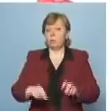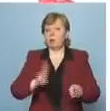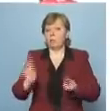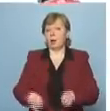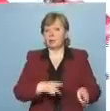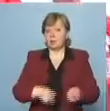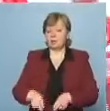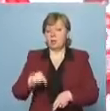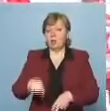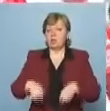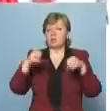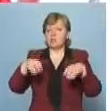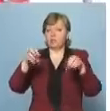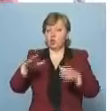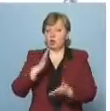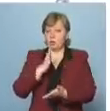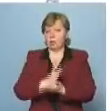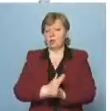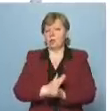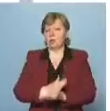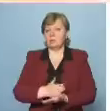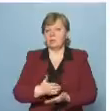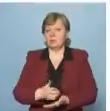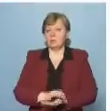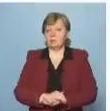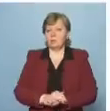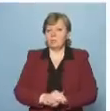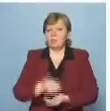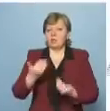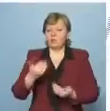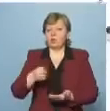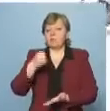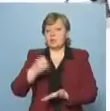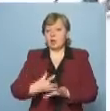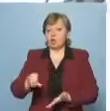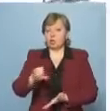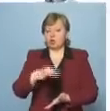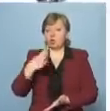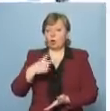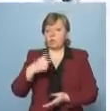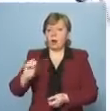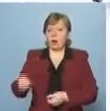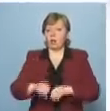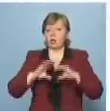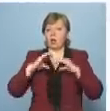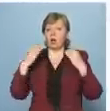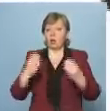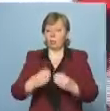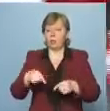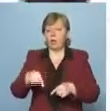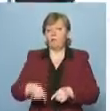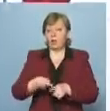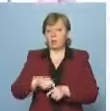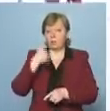видите, здесь освещение есть, работает, то есть без проблем. Сегодня в столице Удмуртии 42 хоккейные коробки. В этом году большую часть из